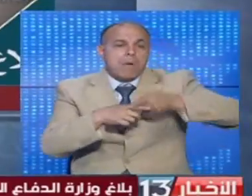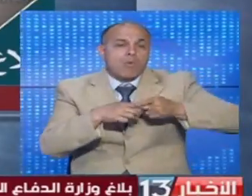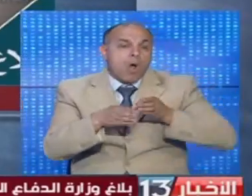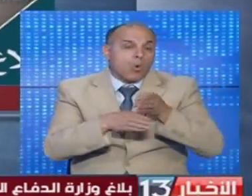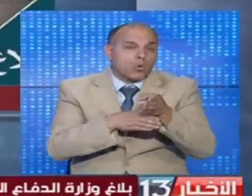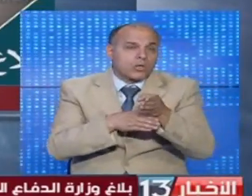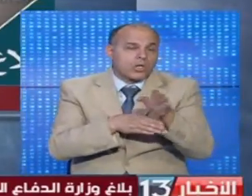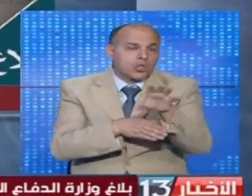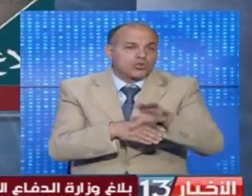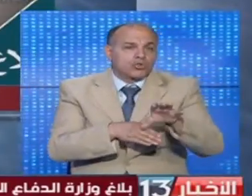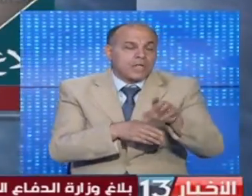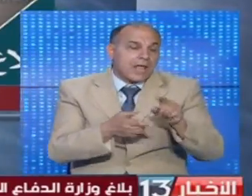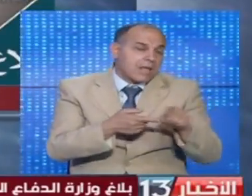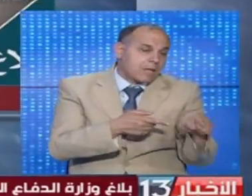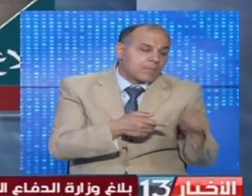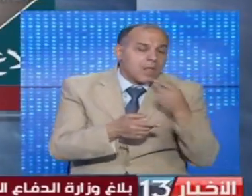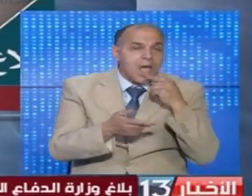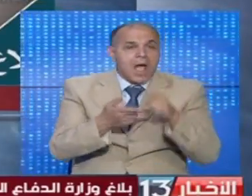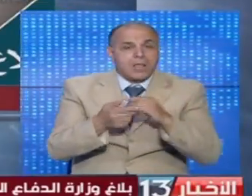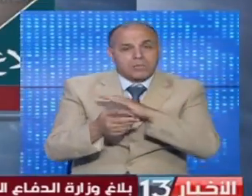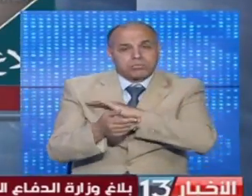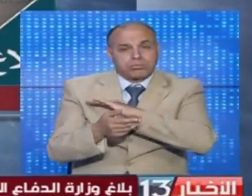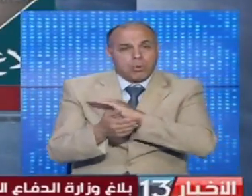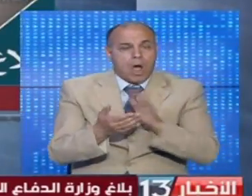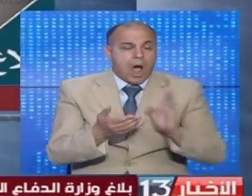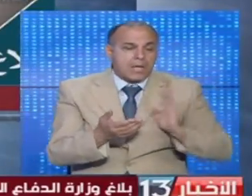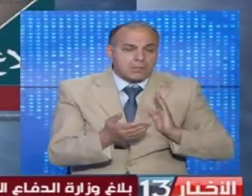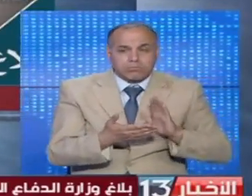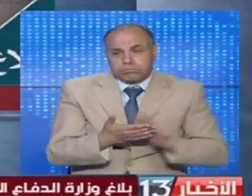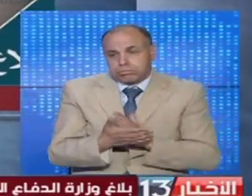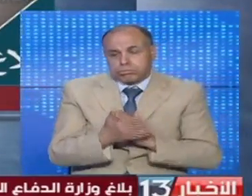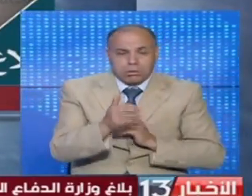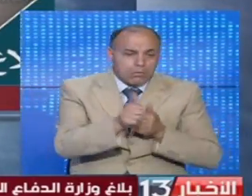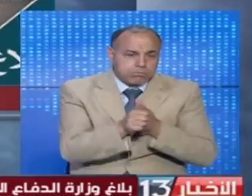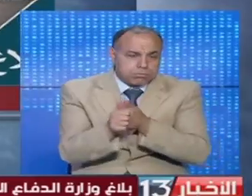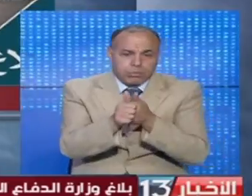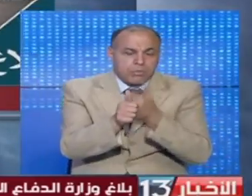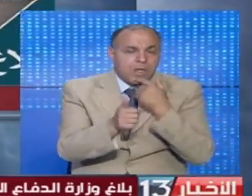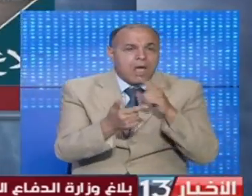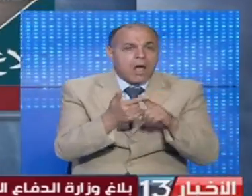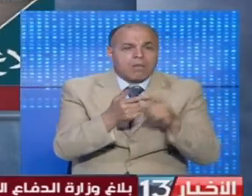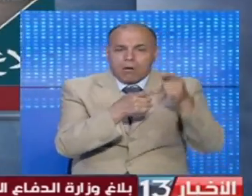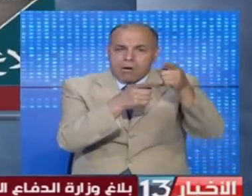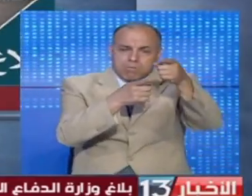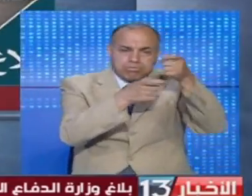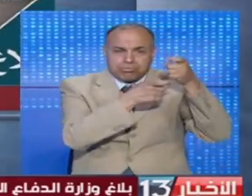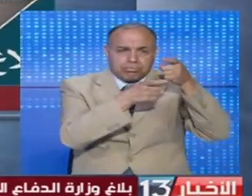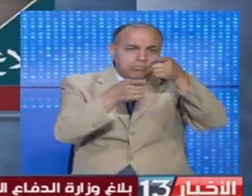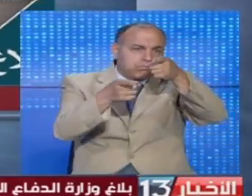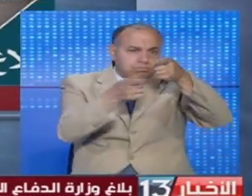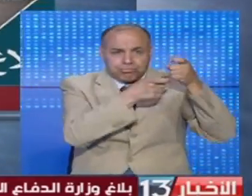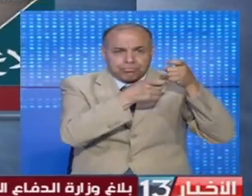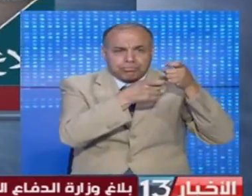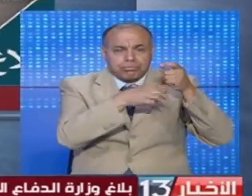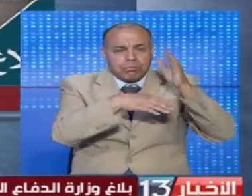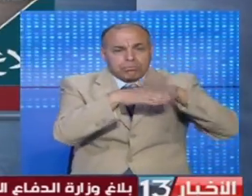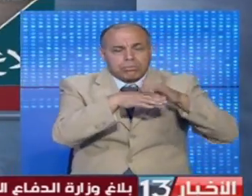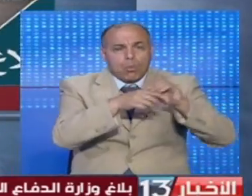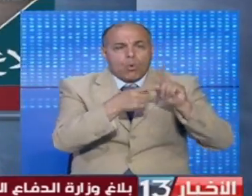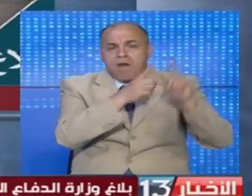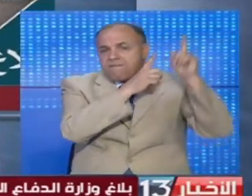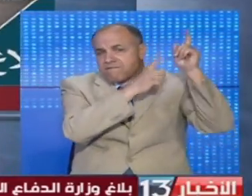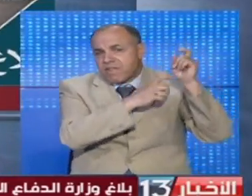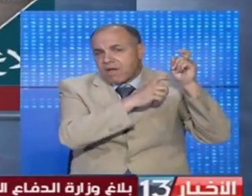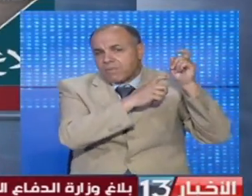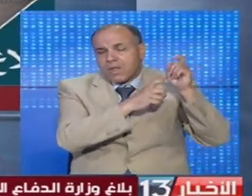بجهه جنين وتولت التشكيلات العسكريه ملاحقتها واطلاق اعيره ناريه تحذيريه في